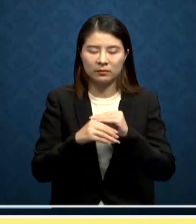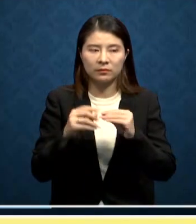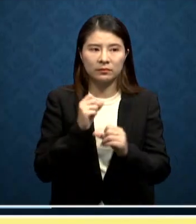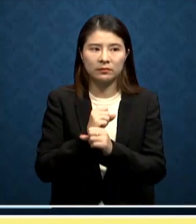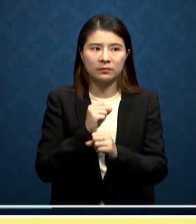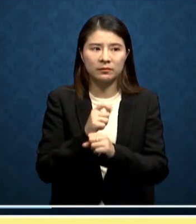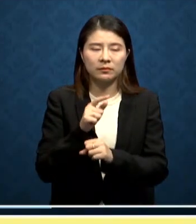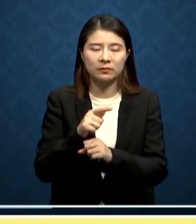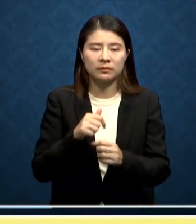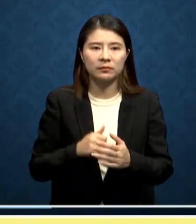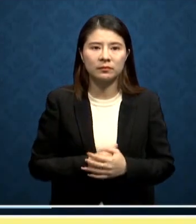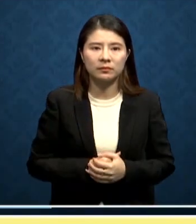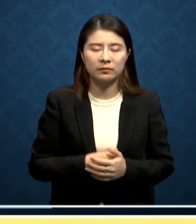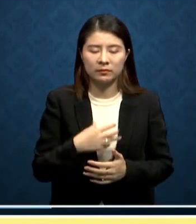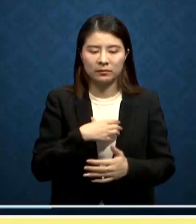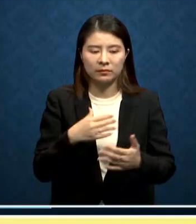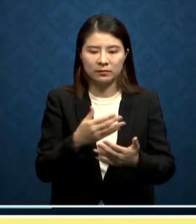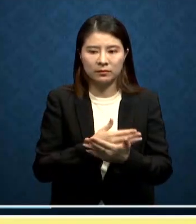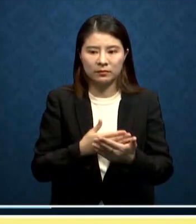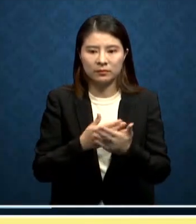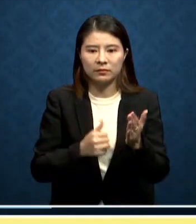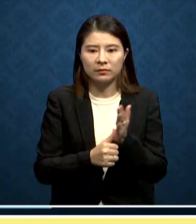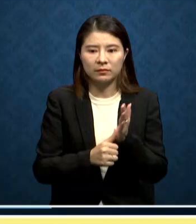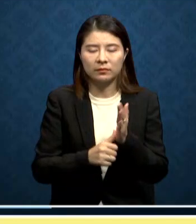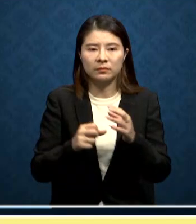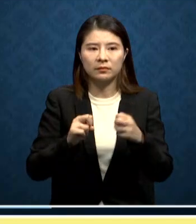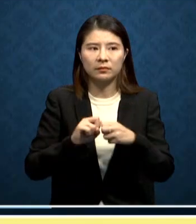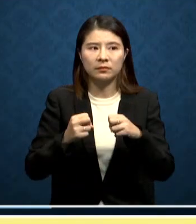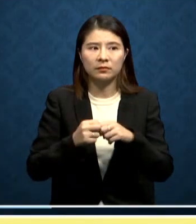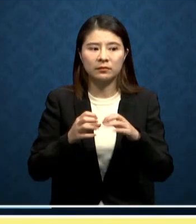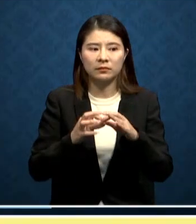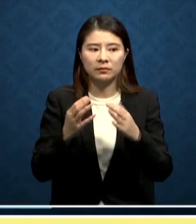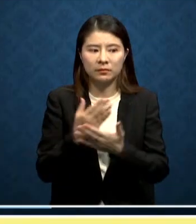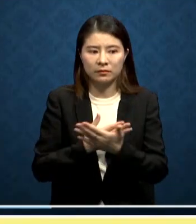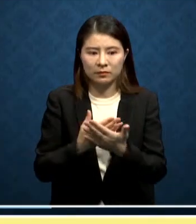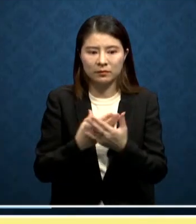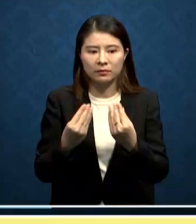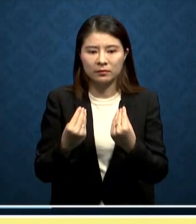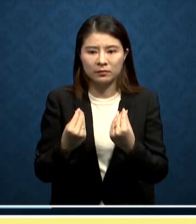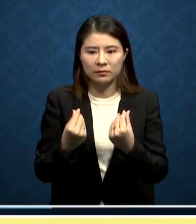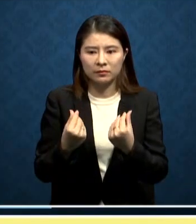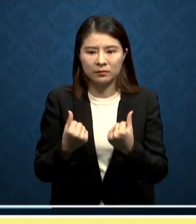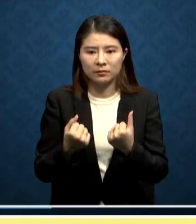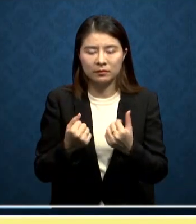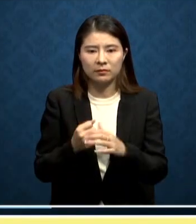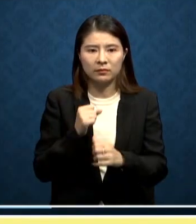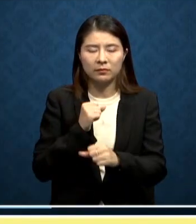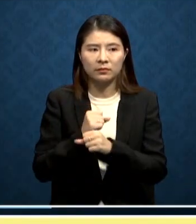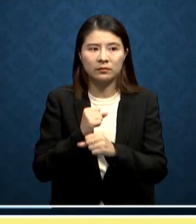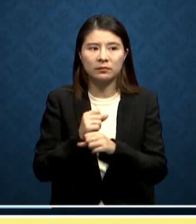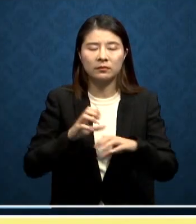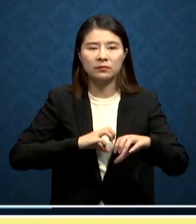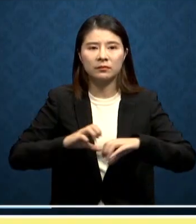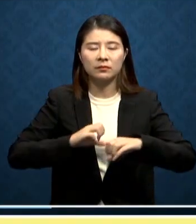นะถ้าท่านจะพิจารณาแก้ปัญหานะหรือก่นกรองให้ดีก็จะช่วยเพิ่มประสิทธิภาพในการบริหาร